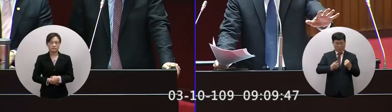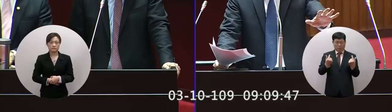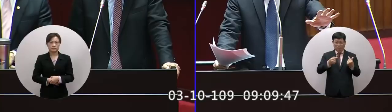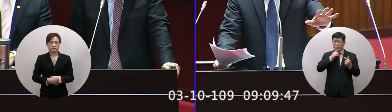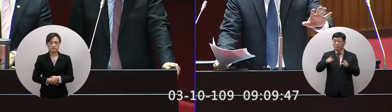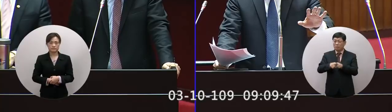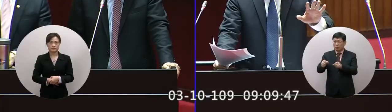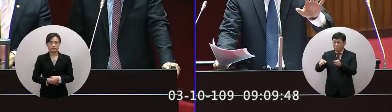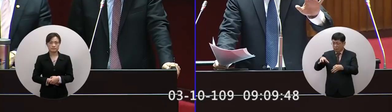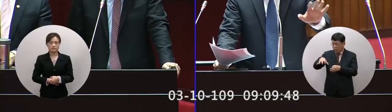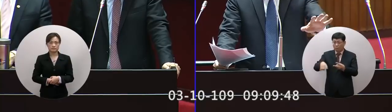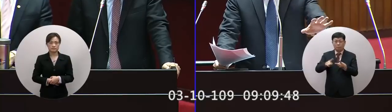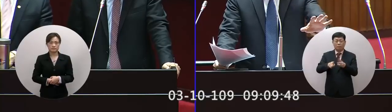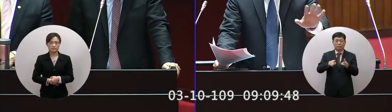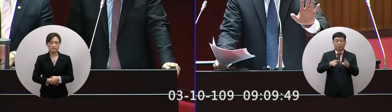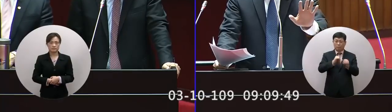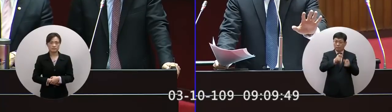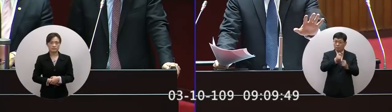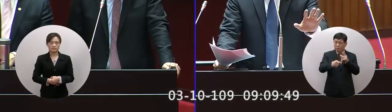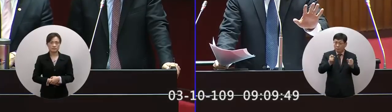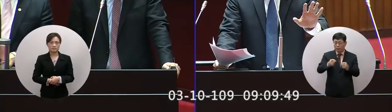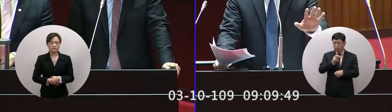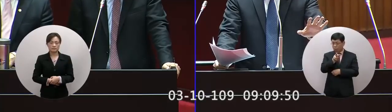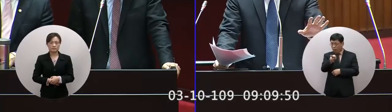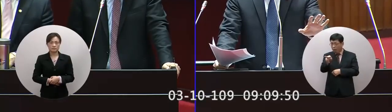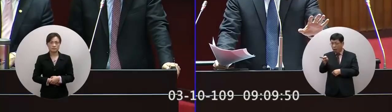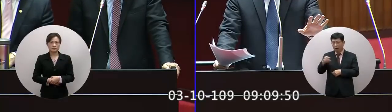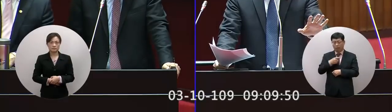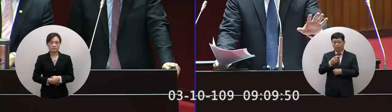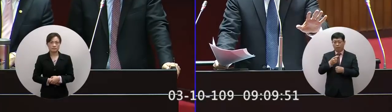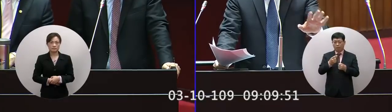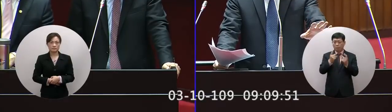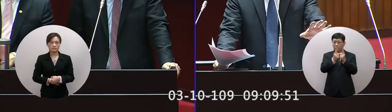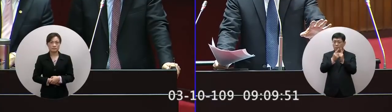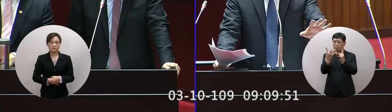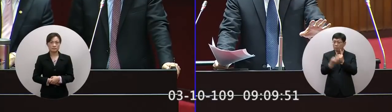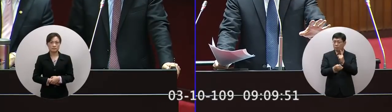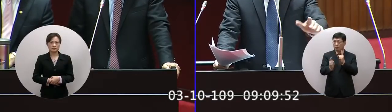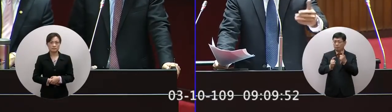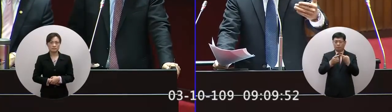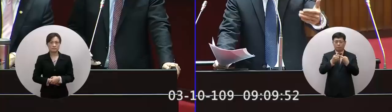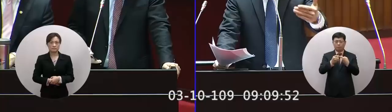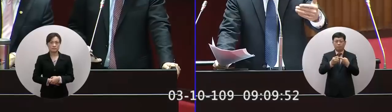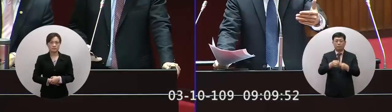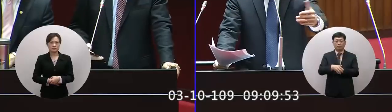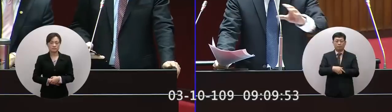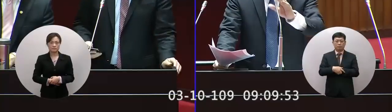管是店面、民众的消费上，我们已经看到几个现象。第一个，